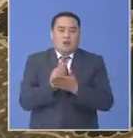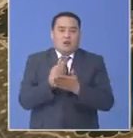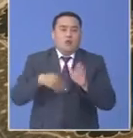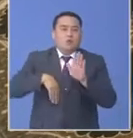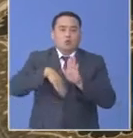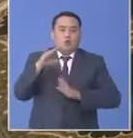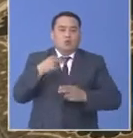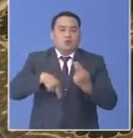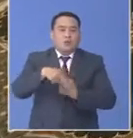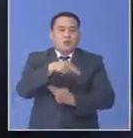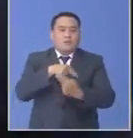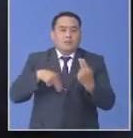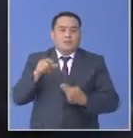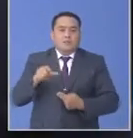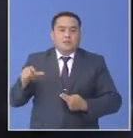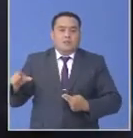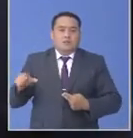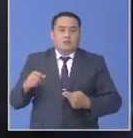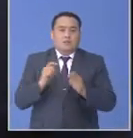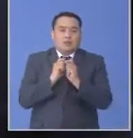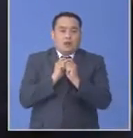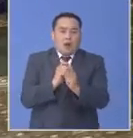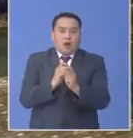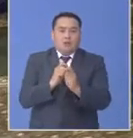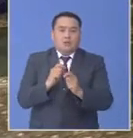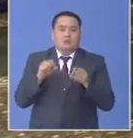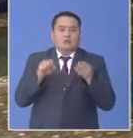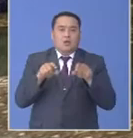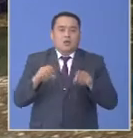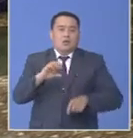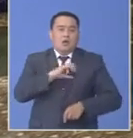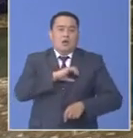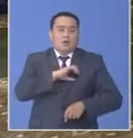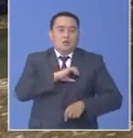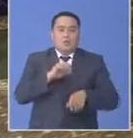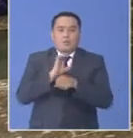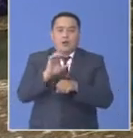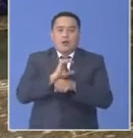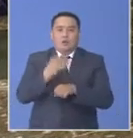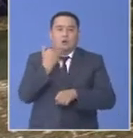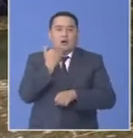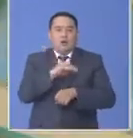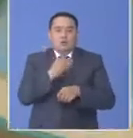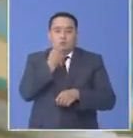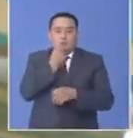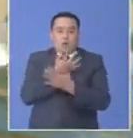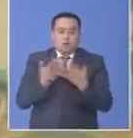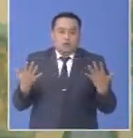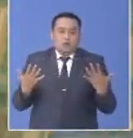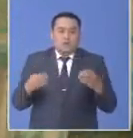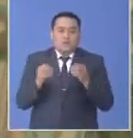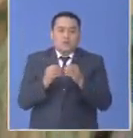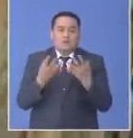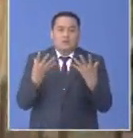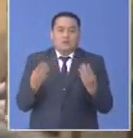лучших предпринимателей Казахстана, получивший награду «Алтын Сапа» за лучшее производство качественной продукции. Как и все 10